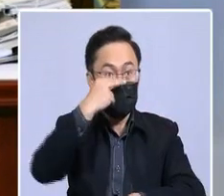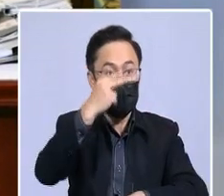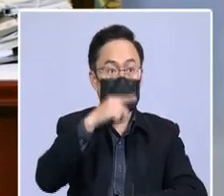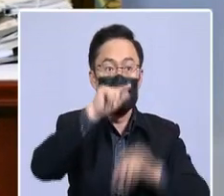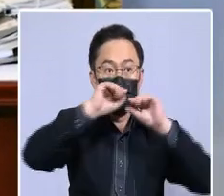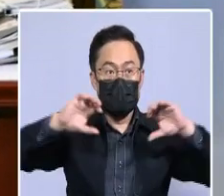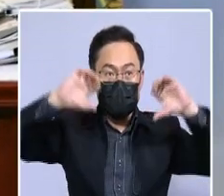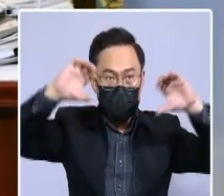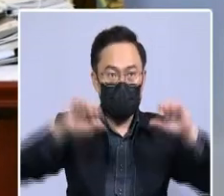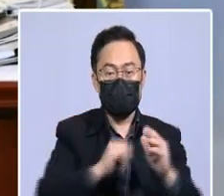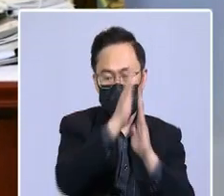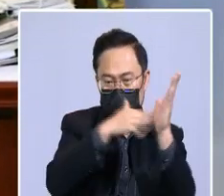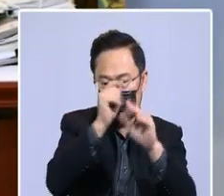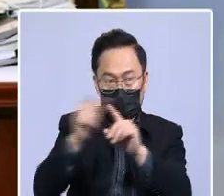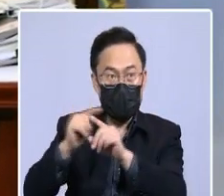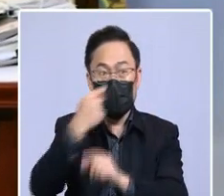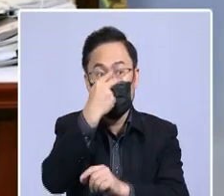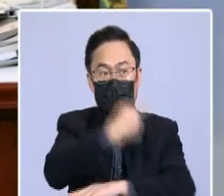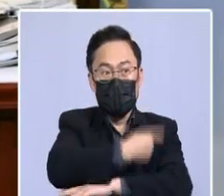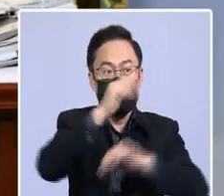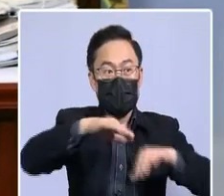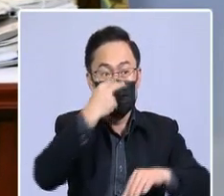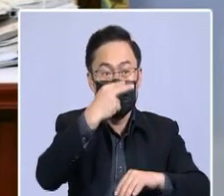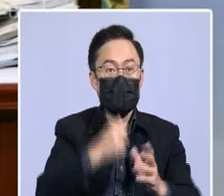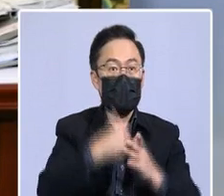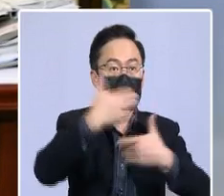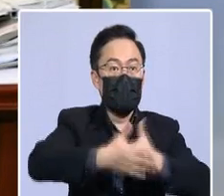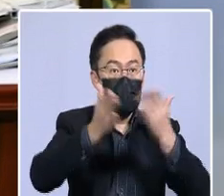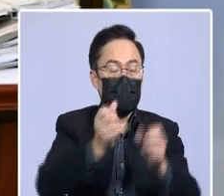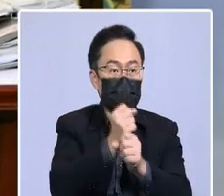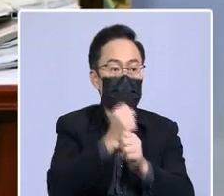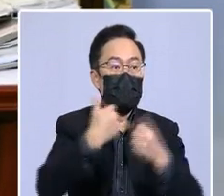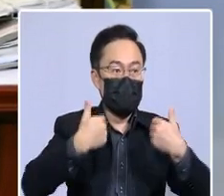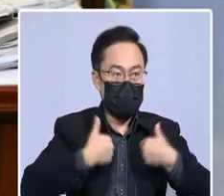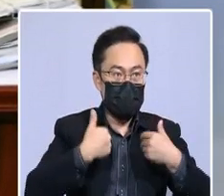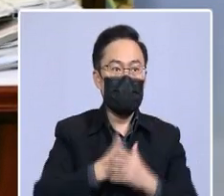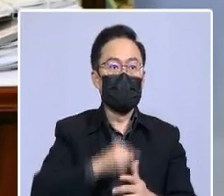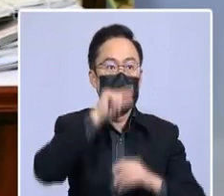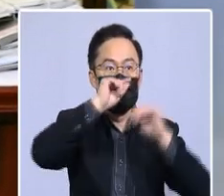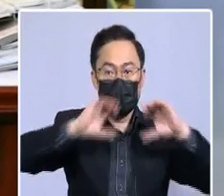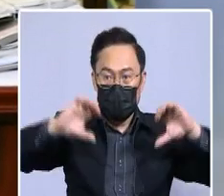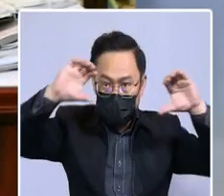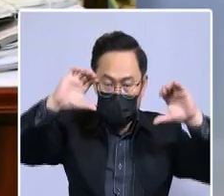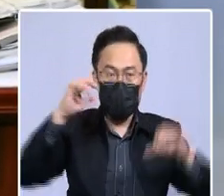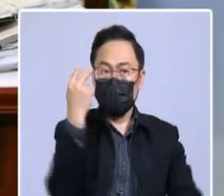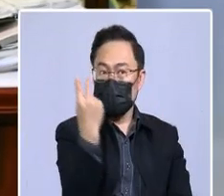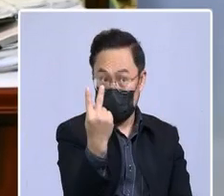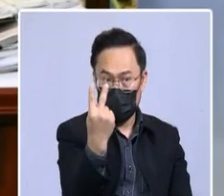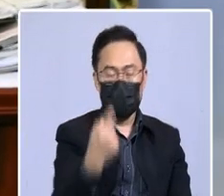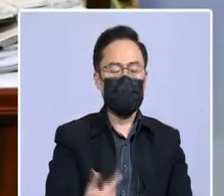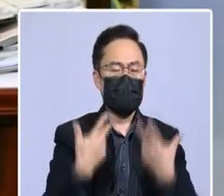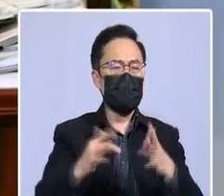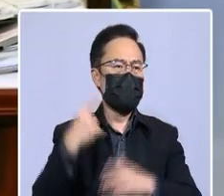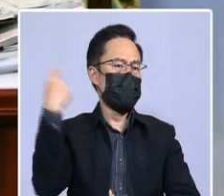มนตรีที่ปรากฏขึ้นในวันเด็กแห่งชาติที่ผ่านมามีทั้งพญาครุฑและพระนารายณ์ทรงสุบรรณที่มีความเชื่อเรื่อง